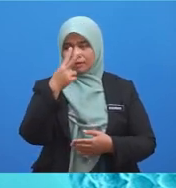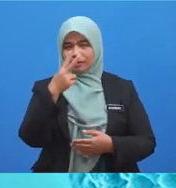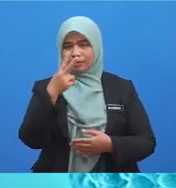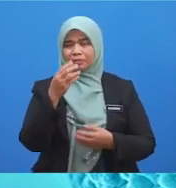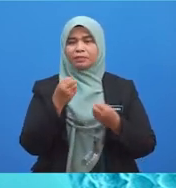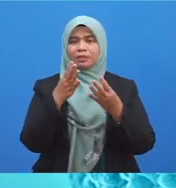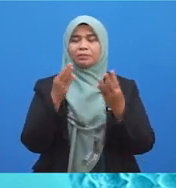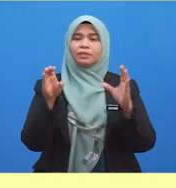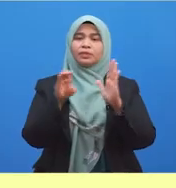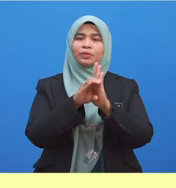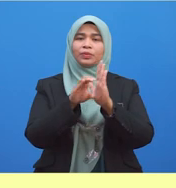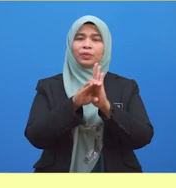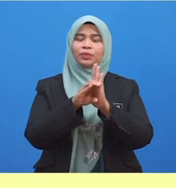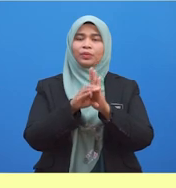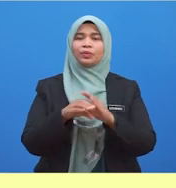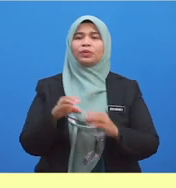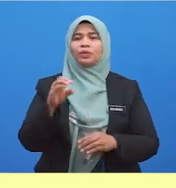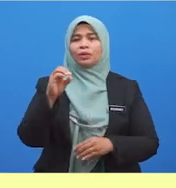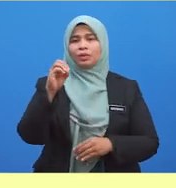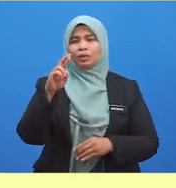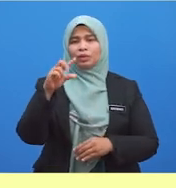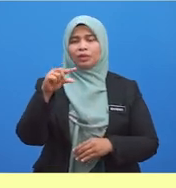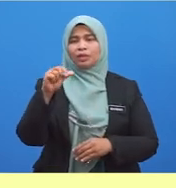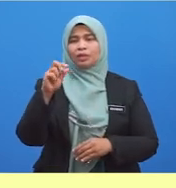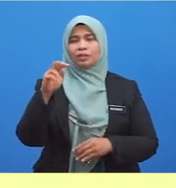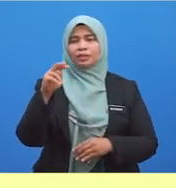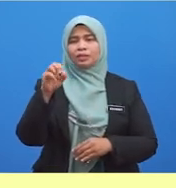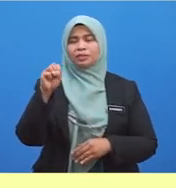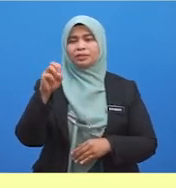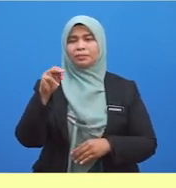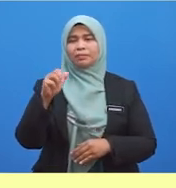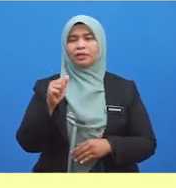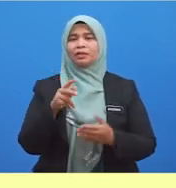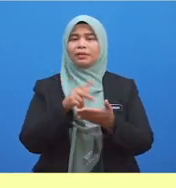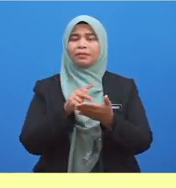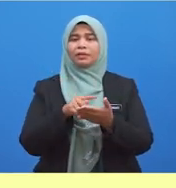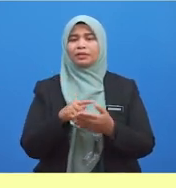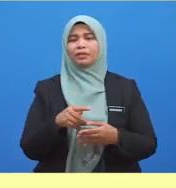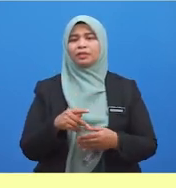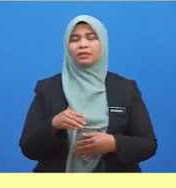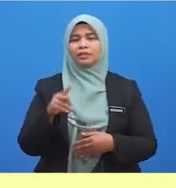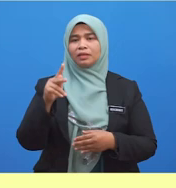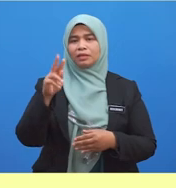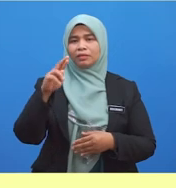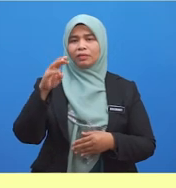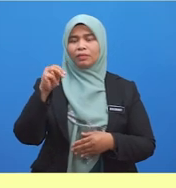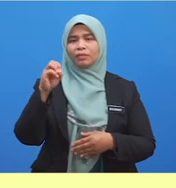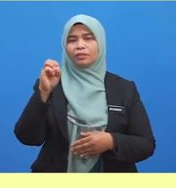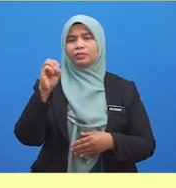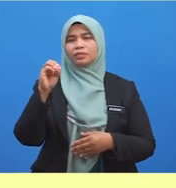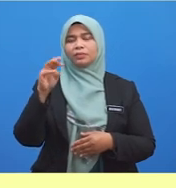dalam gametnya. Bilangan kromosom dalam sel induk bagi seekor kucing